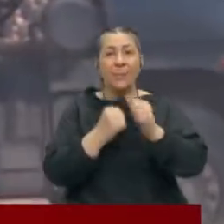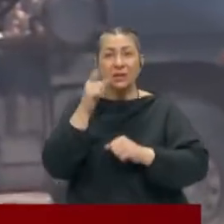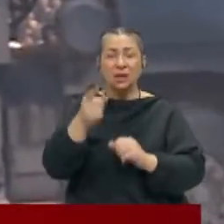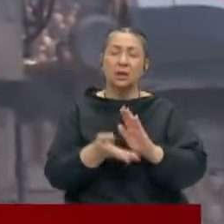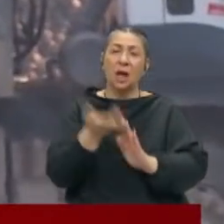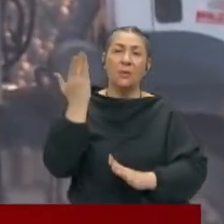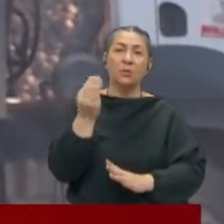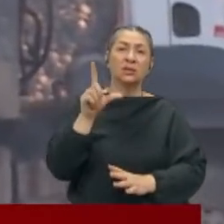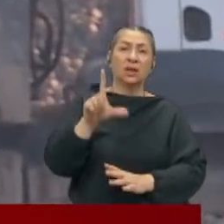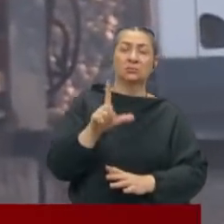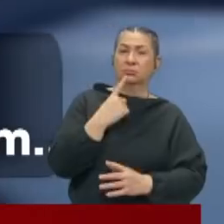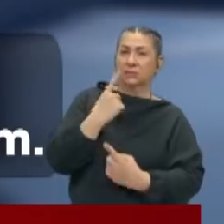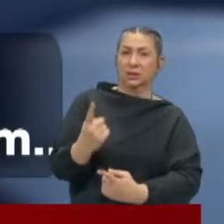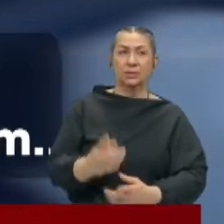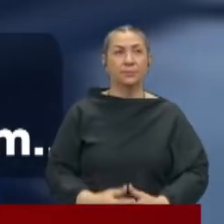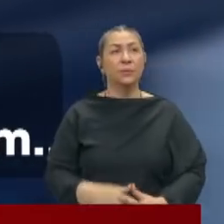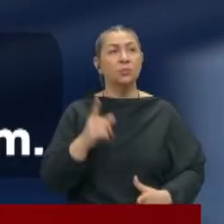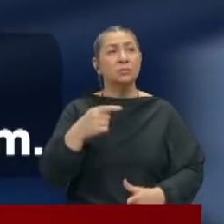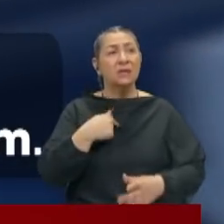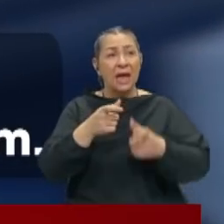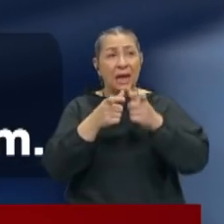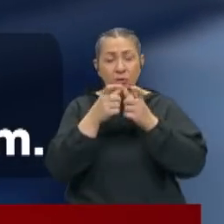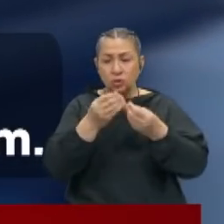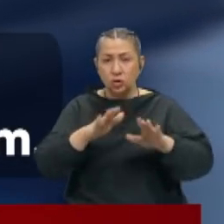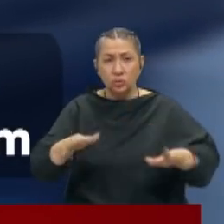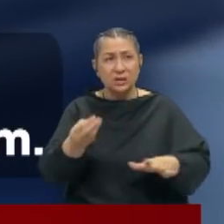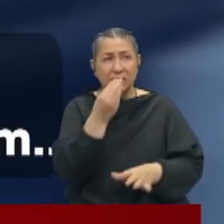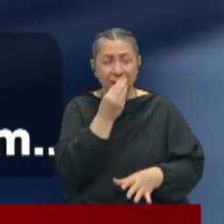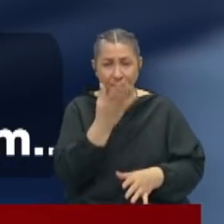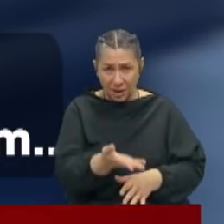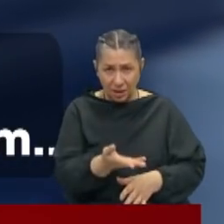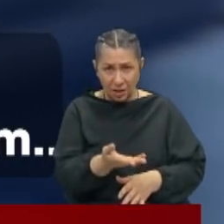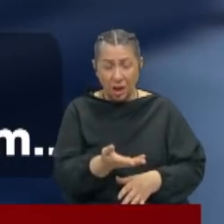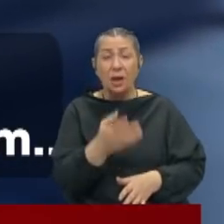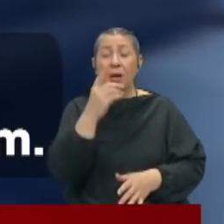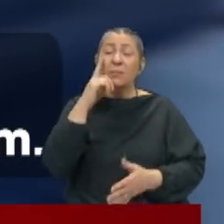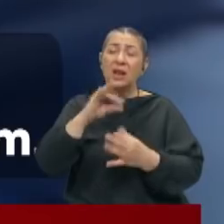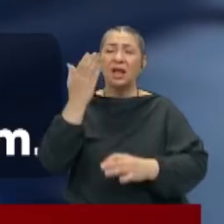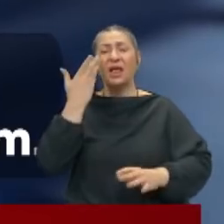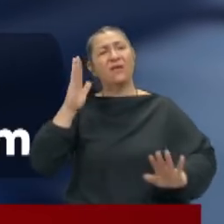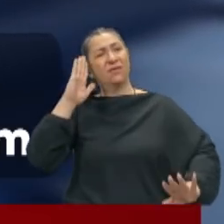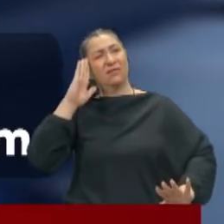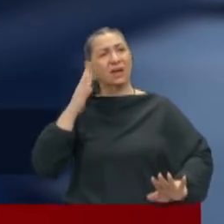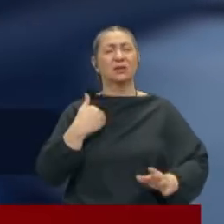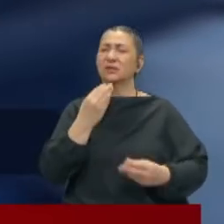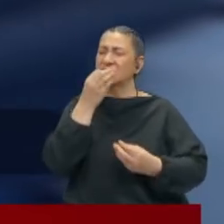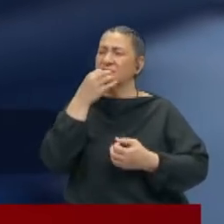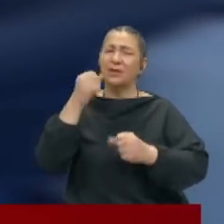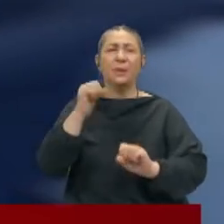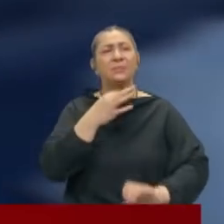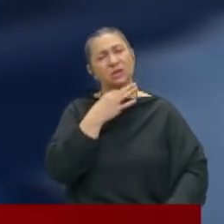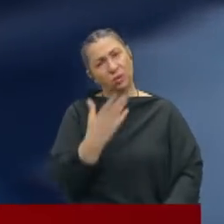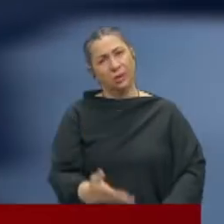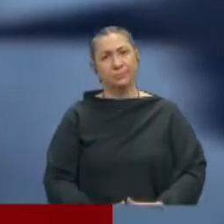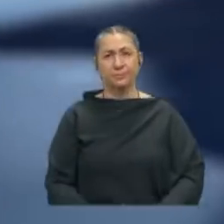da kaldırmasını talep ettiler. Bu bizim ekmeğimiz, çoluğumuzun, çocuğumuzun rızkı. Birilerinin keyfi uygulamasına kurban etmeyelim. Teşekkür